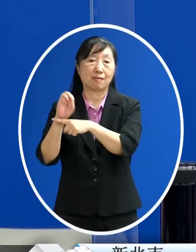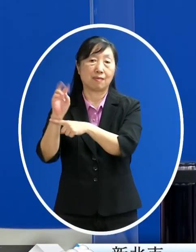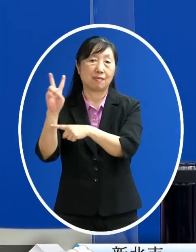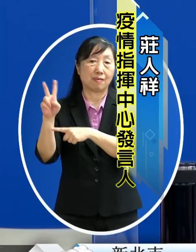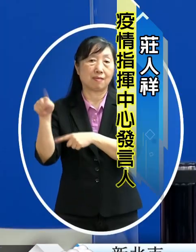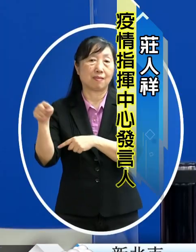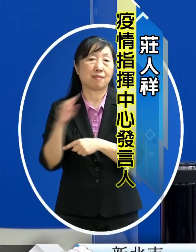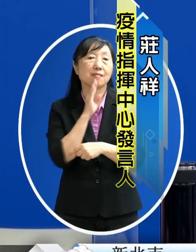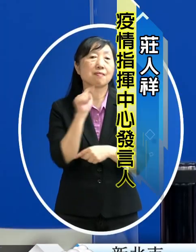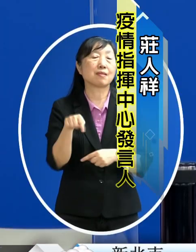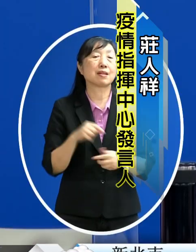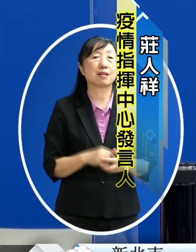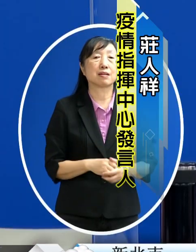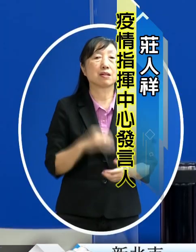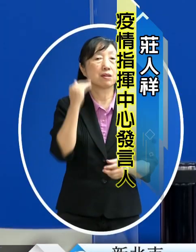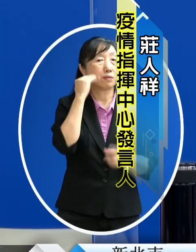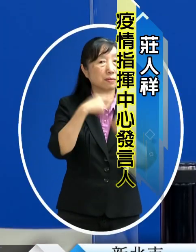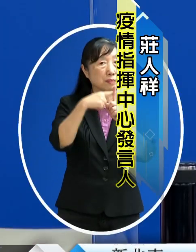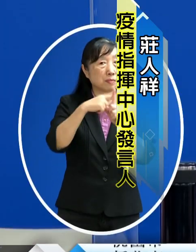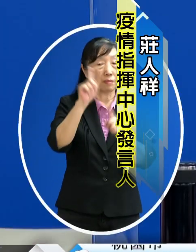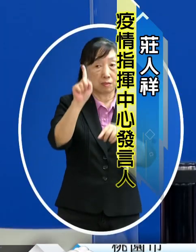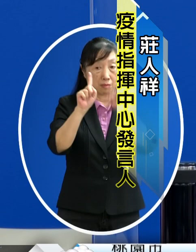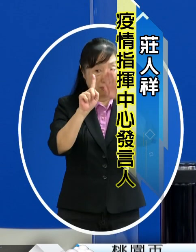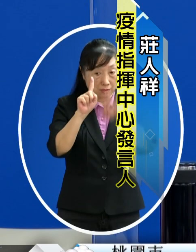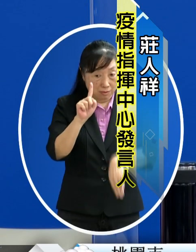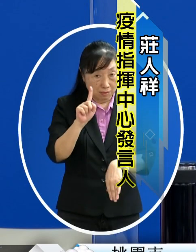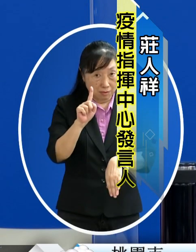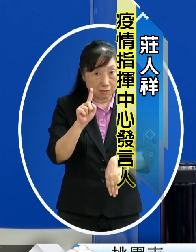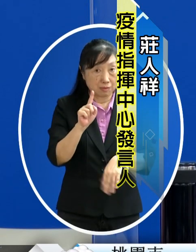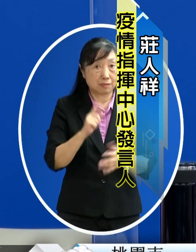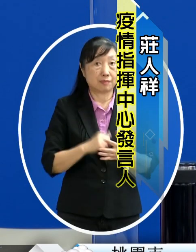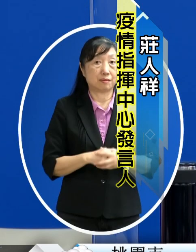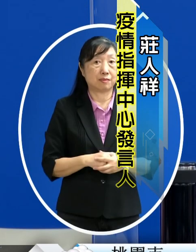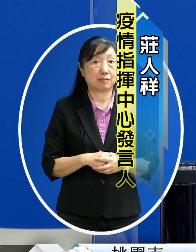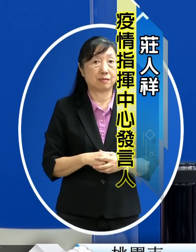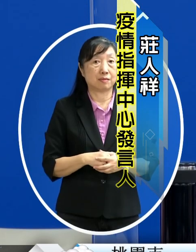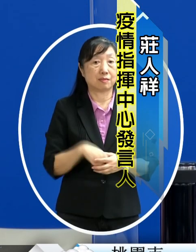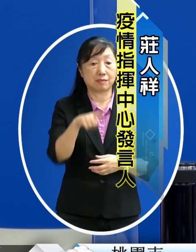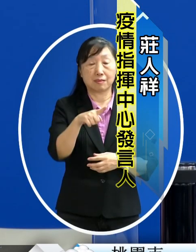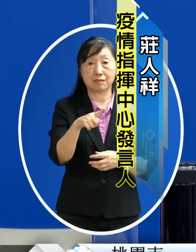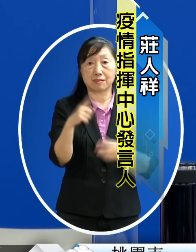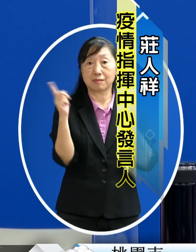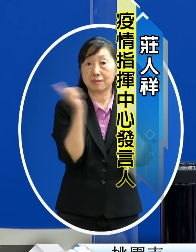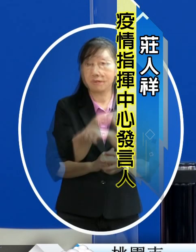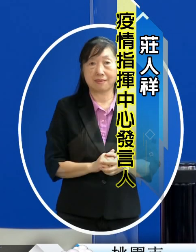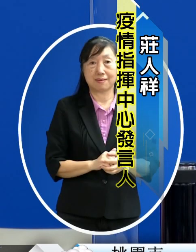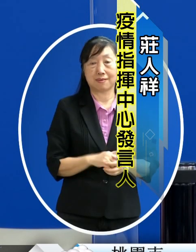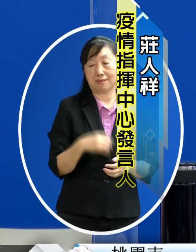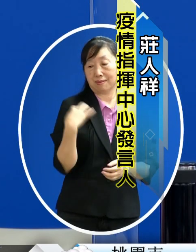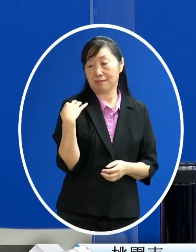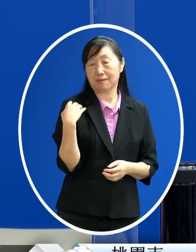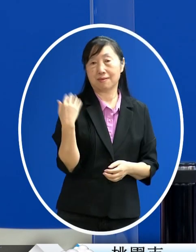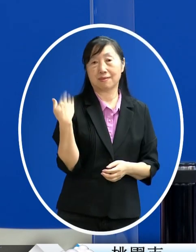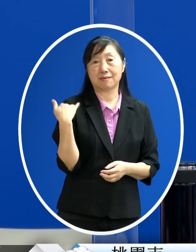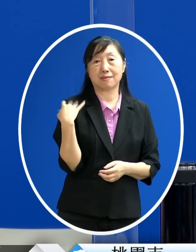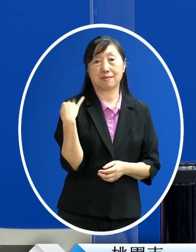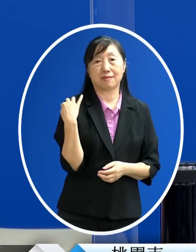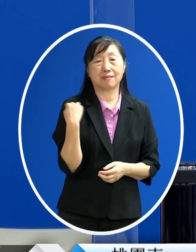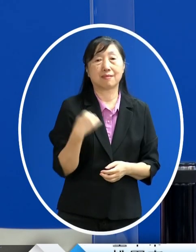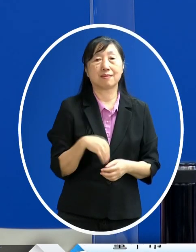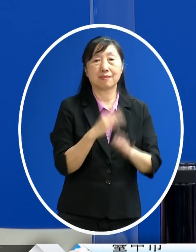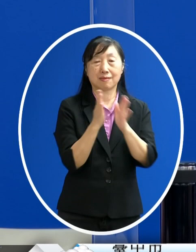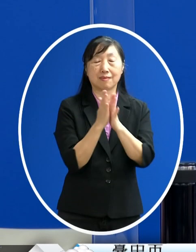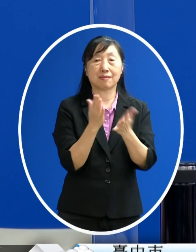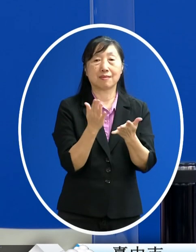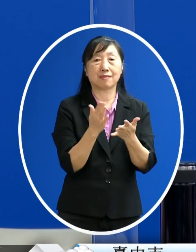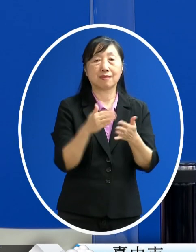只要这个值低于一以下，那表示说这个疫情就会开始反转，这一段时间可以看它就是一